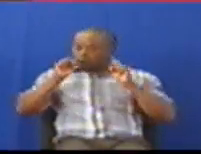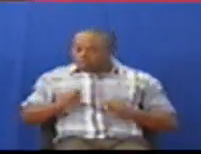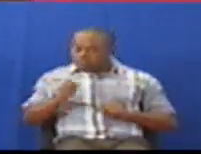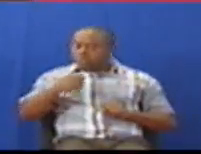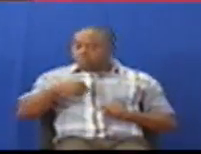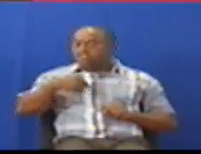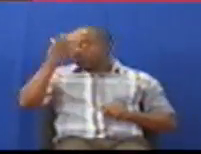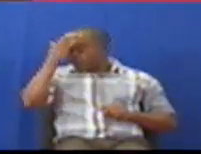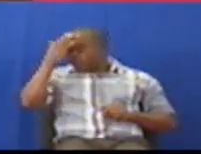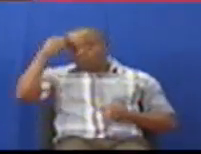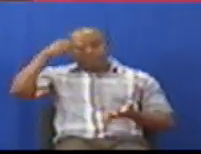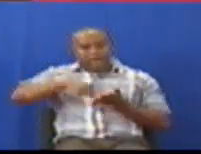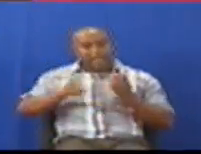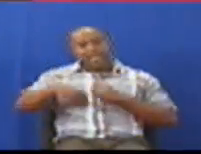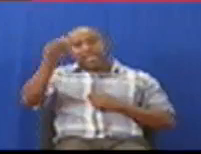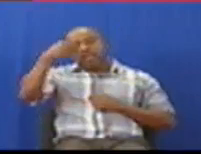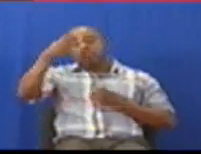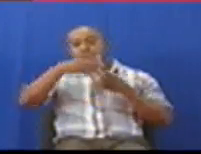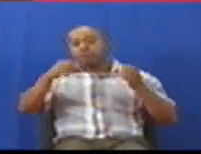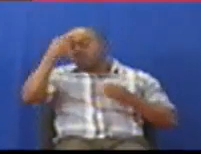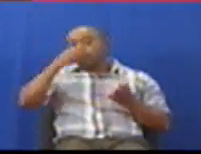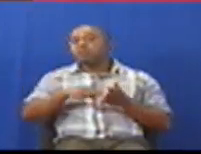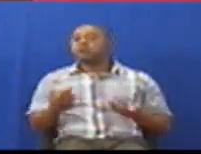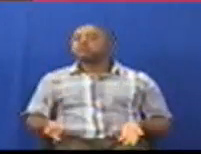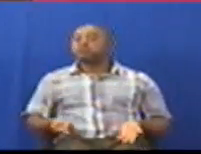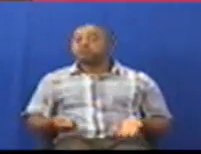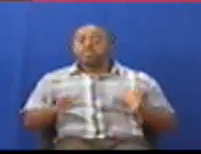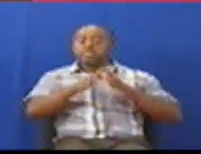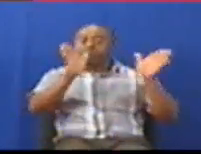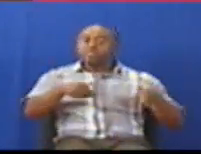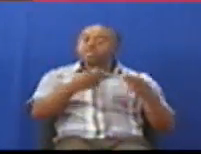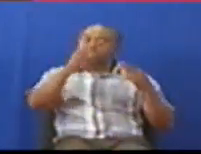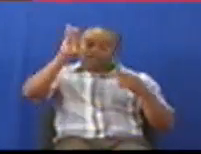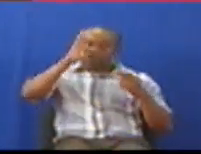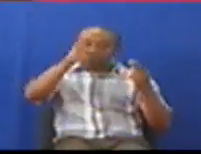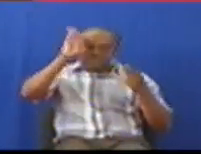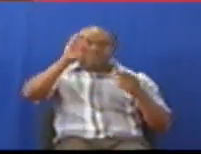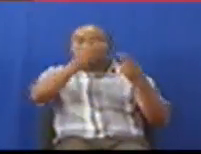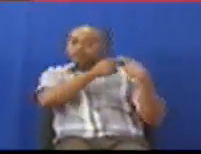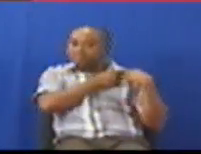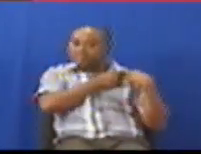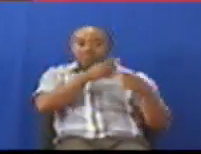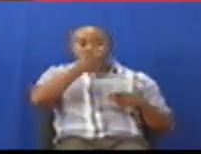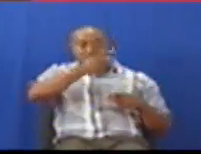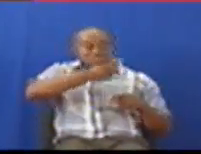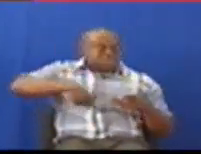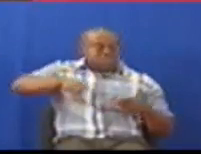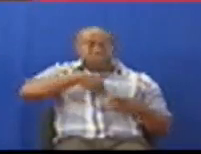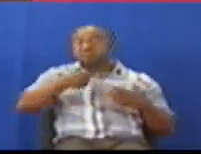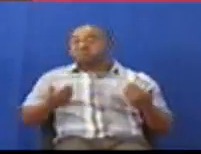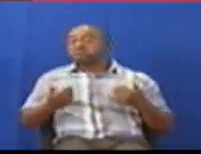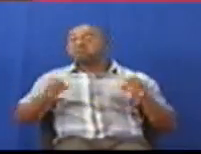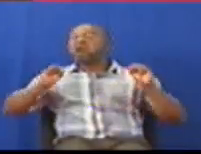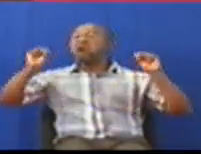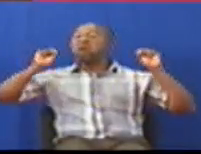ya elimu bure. Madawati mzazi, kila kitu mzazi. Alafu na sisi tumebeba kiholela hii hoja,